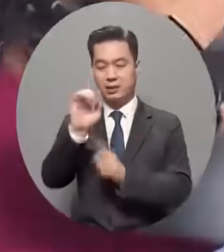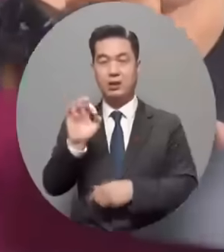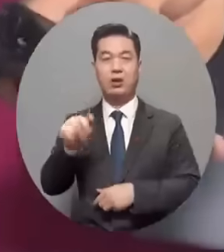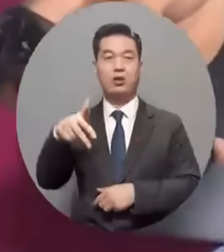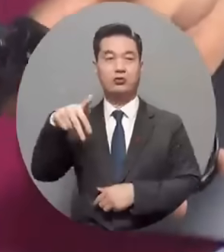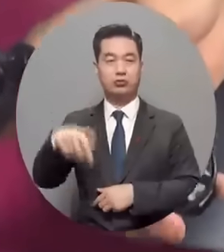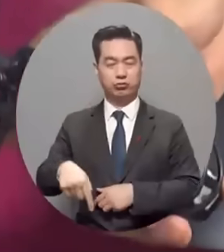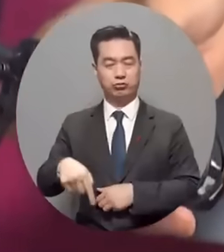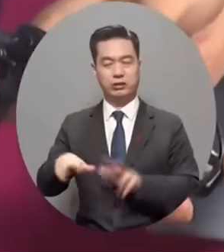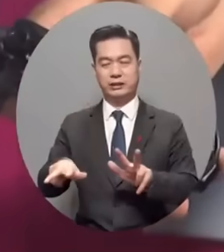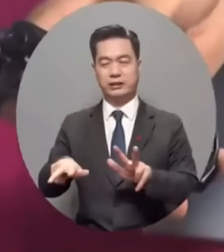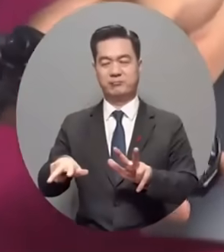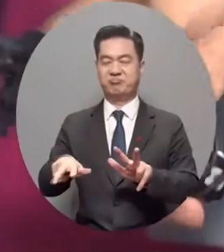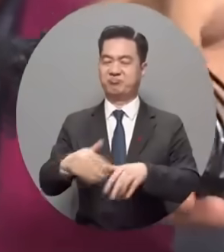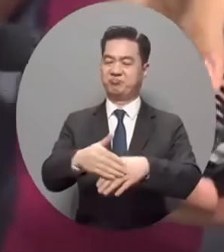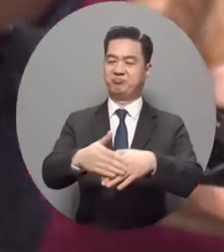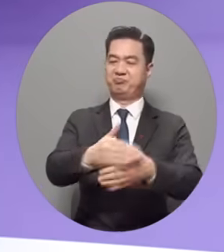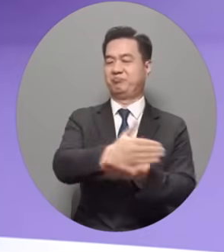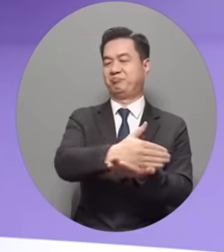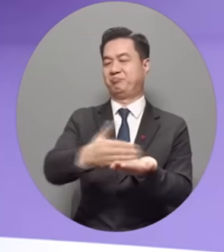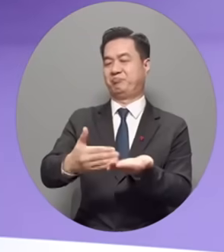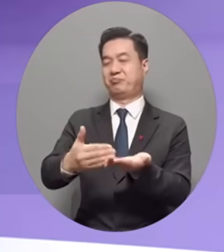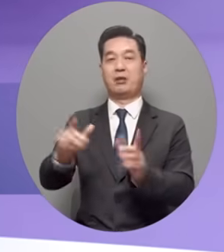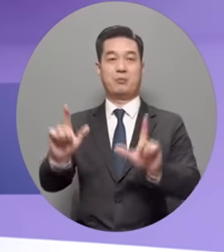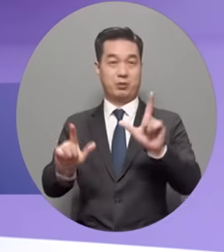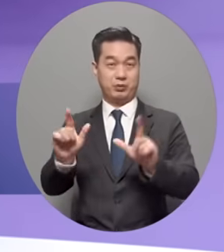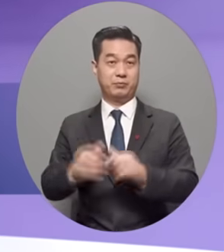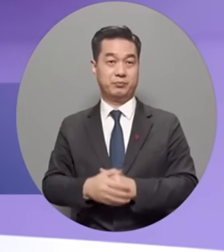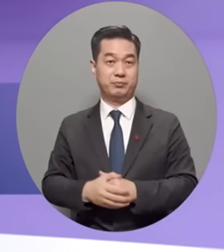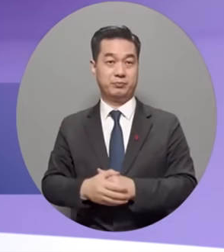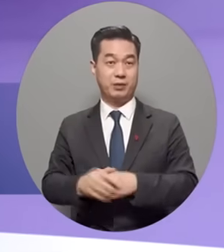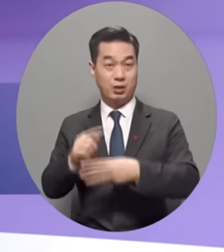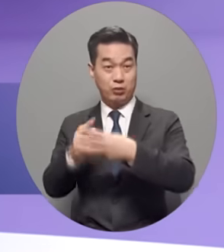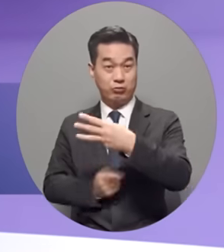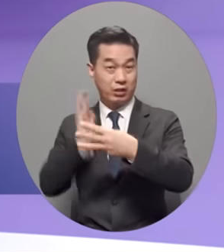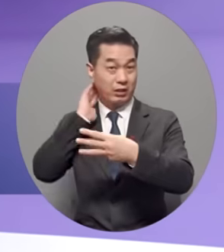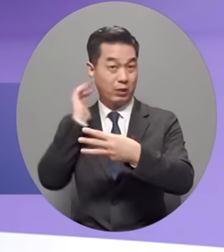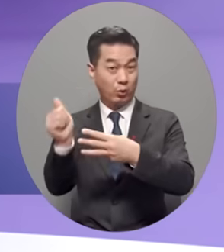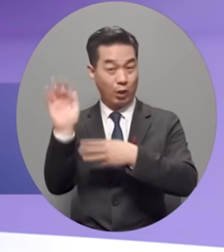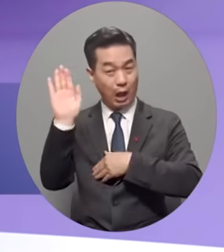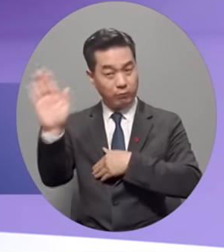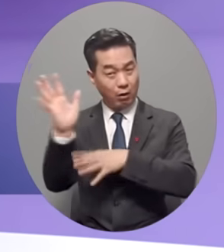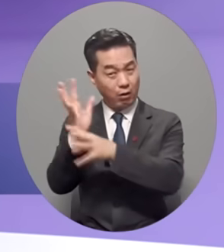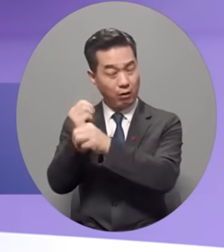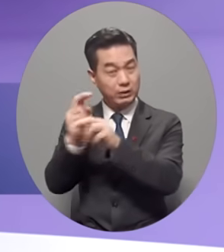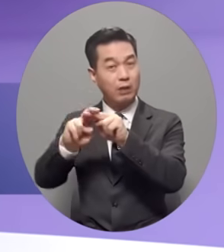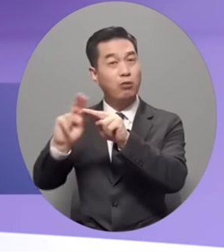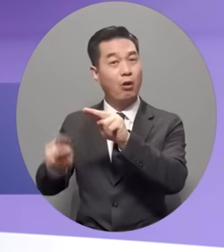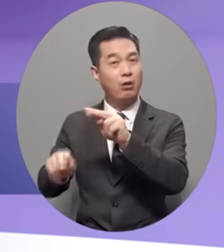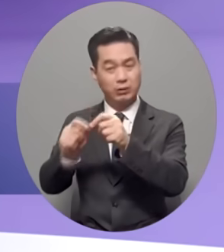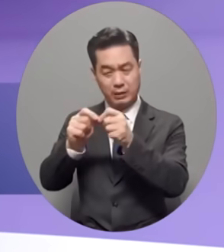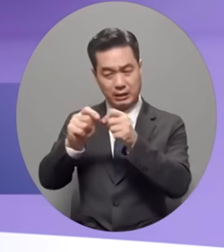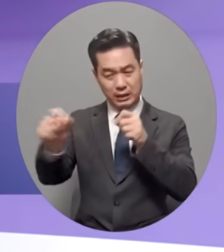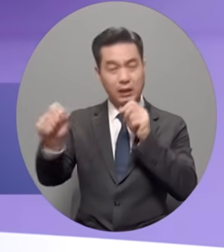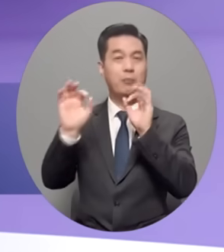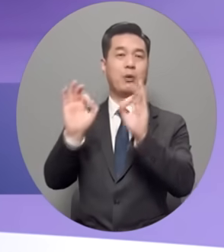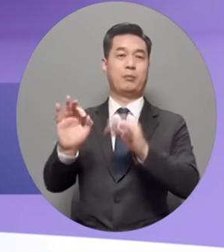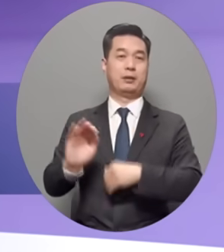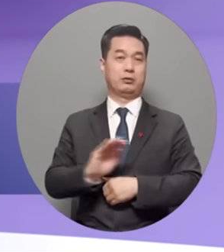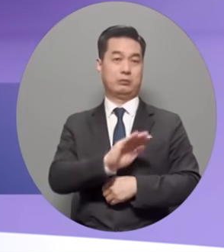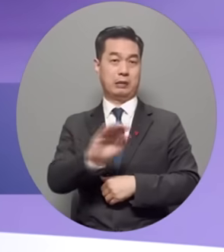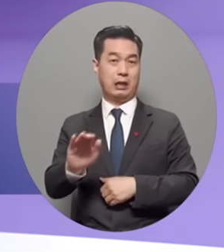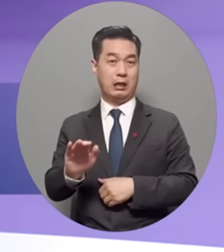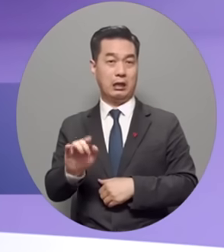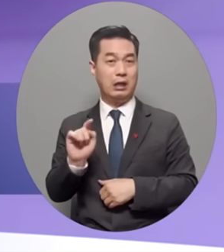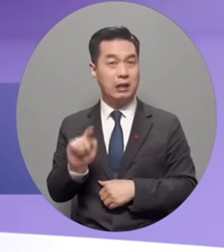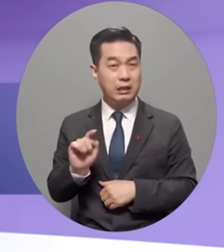당장은 선을 그은 모양새입니다. 윤석열 대통령도 언젠가는 물러나잖아요. 조금 길게 보면 우리가 아